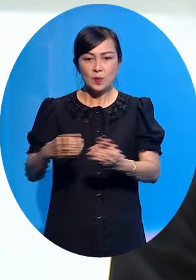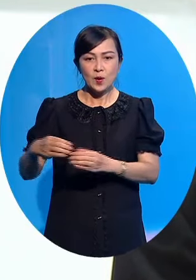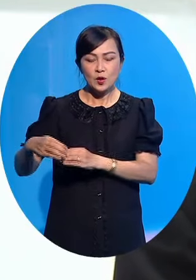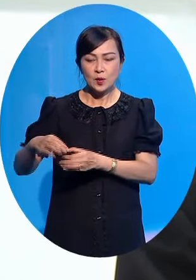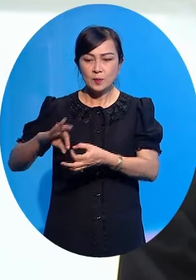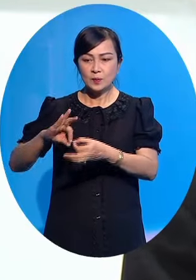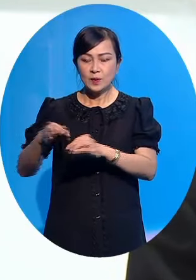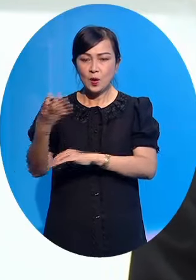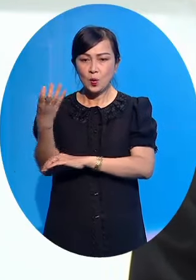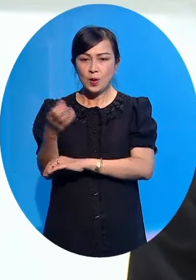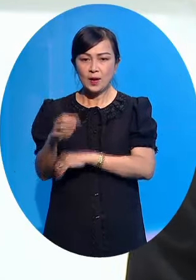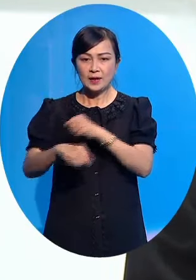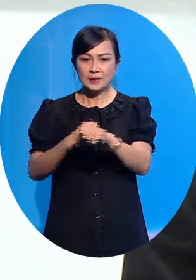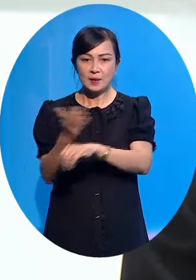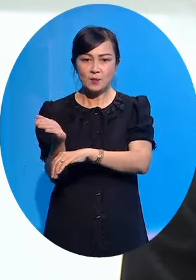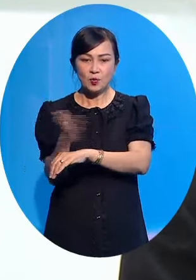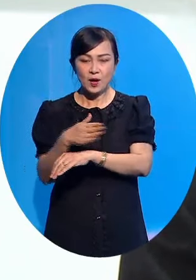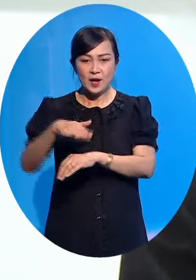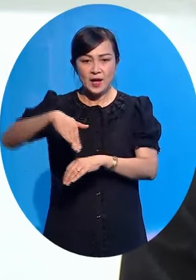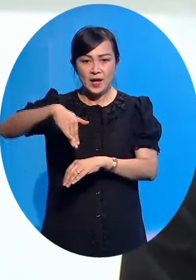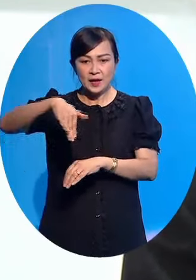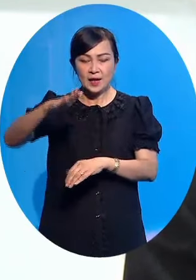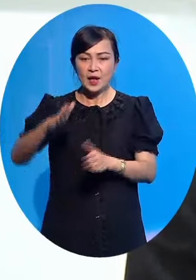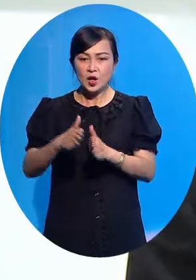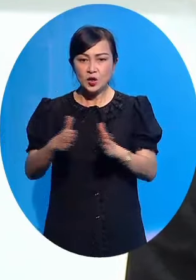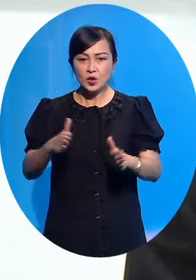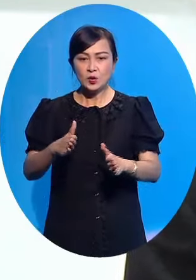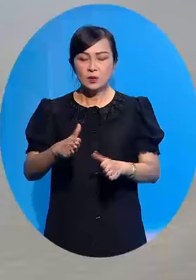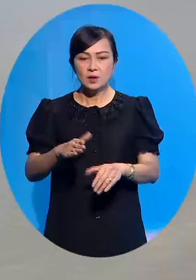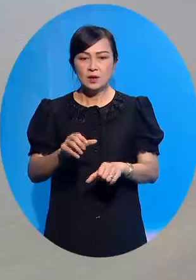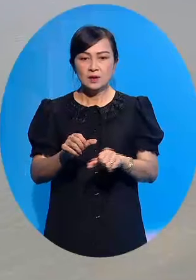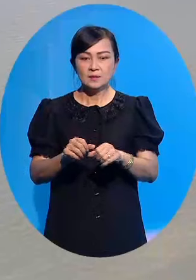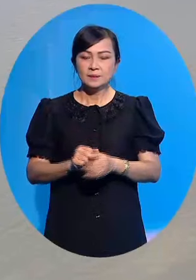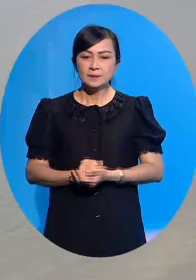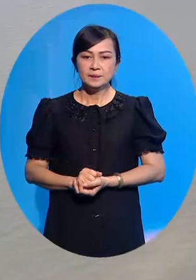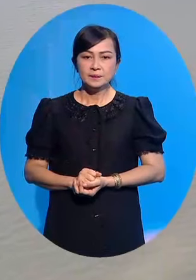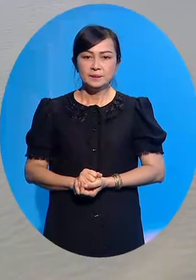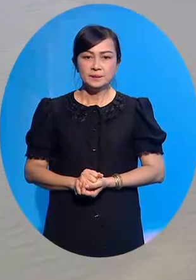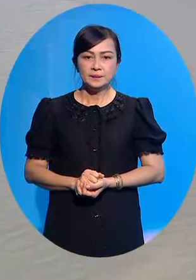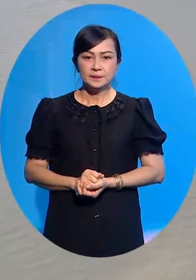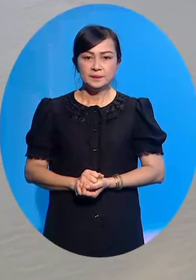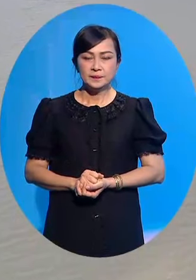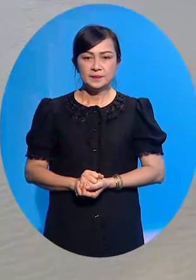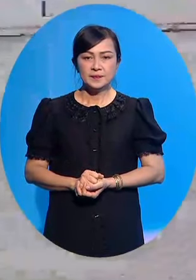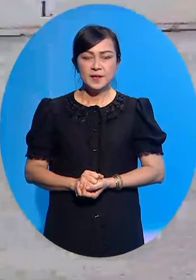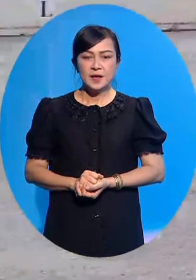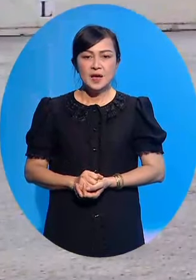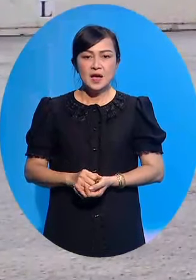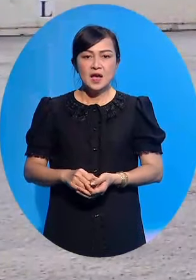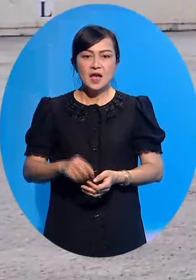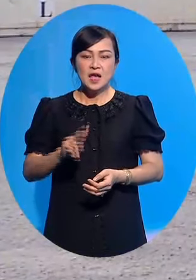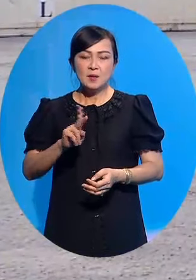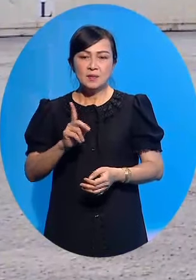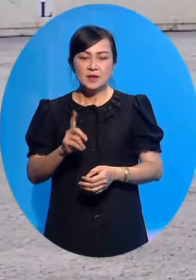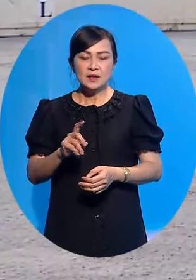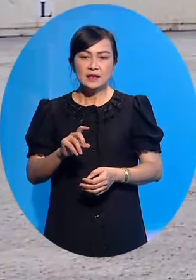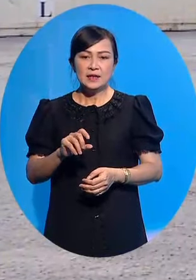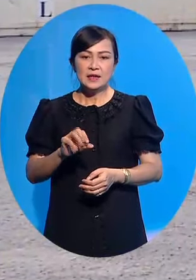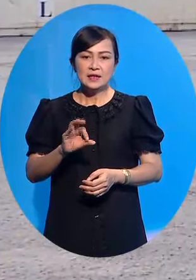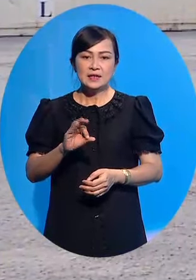rau củ quả thời gian qua đã có sự tăng trưởng đáng kể sang thị trường của châu Âu. Với Hiệp định Đối tác Toàn diện Xuyên Thái Bình